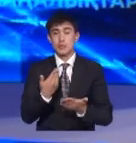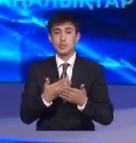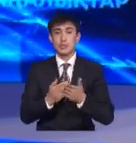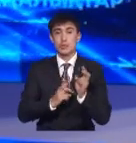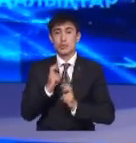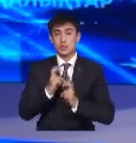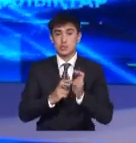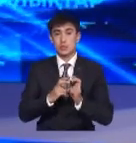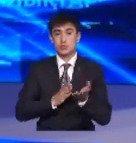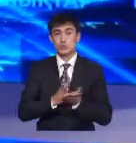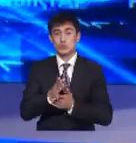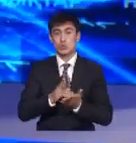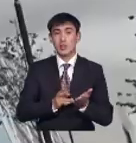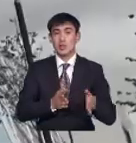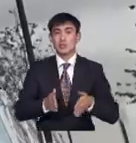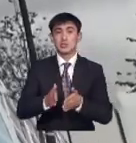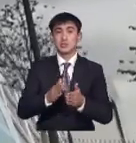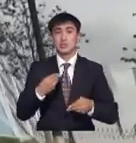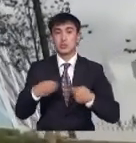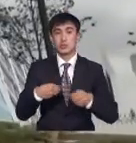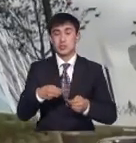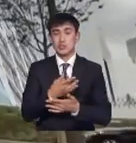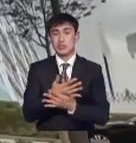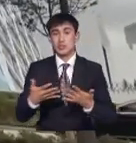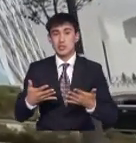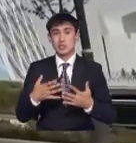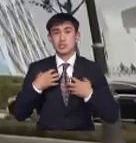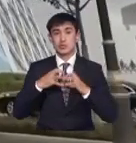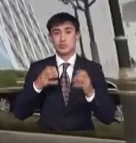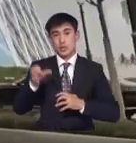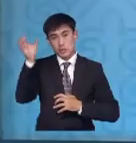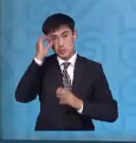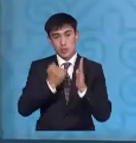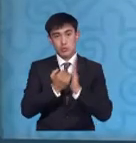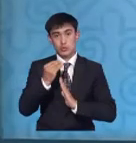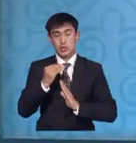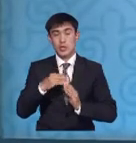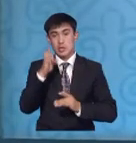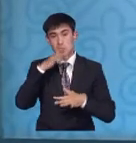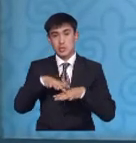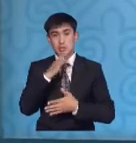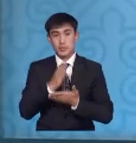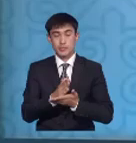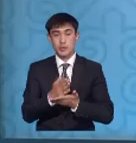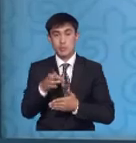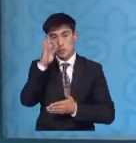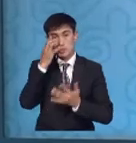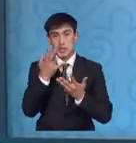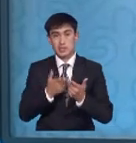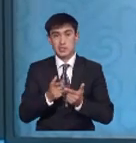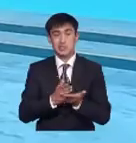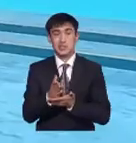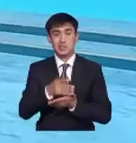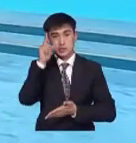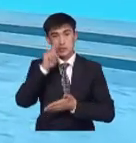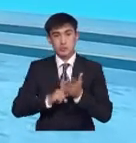Мәселен, өнеркәсіп индустриясы, логистика, сауда-саттық, денсаулық пен ғылымды дамытуға мүдделі елдер көп. Сондай-ақ мемлекеттер арасындағы